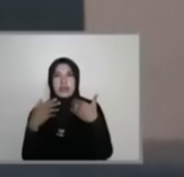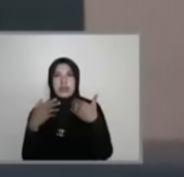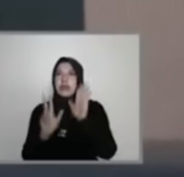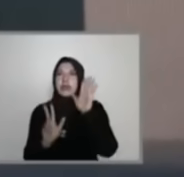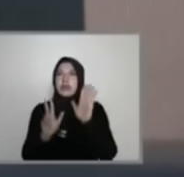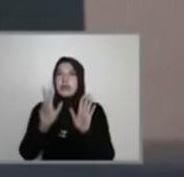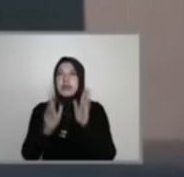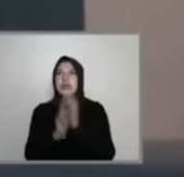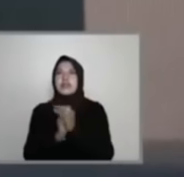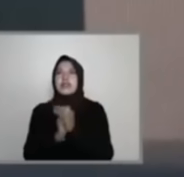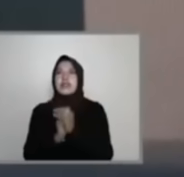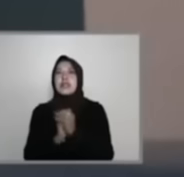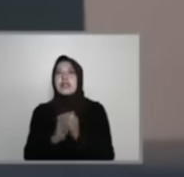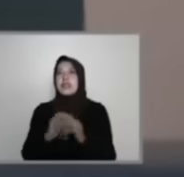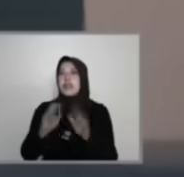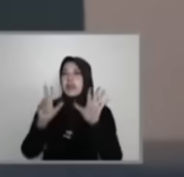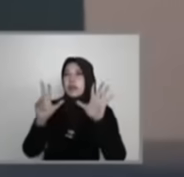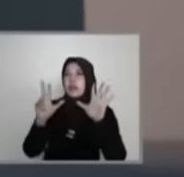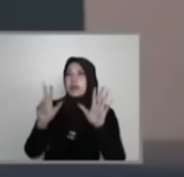atau sekitar